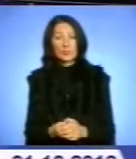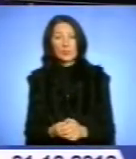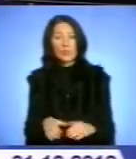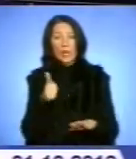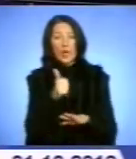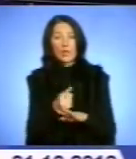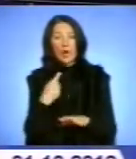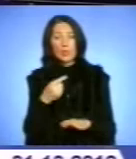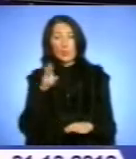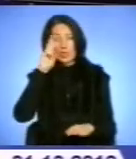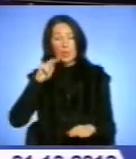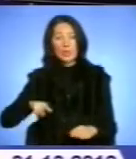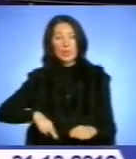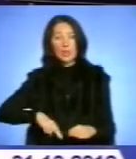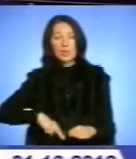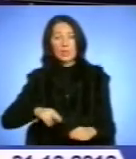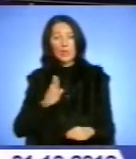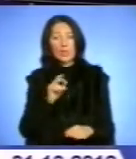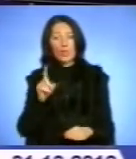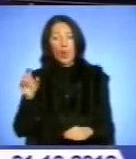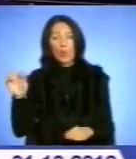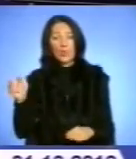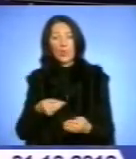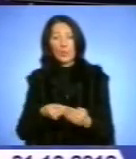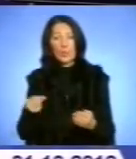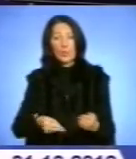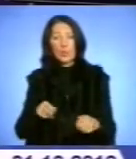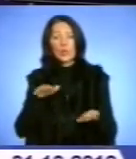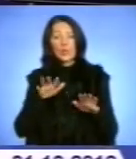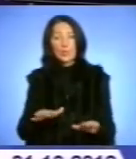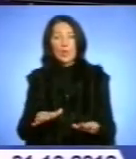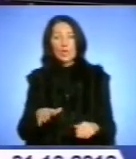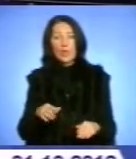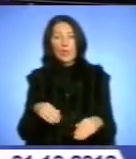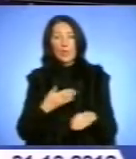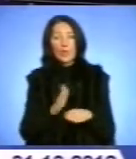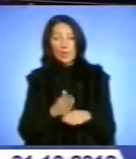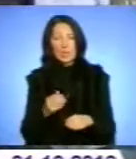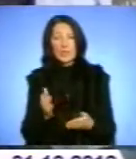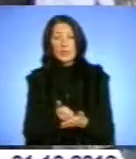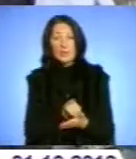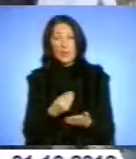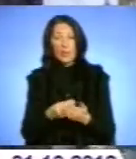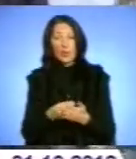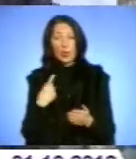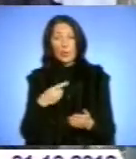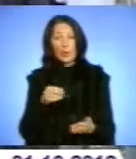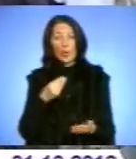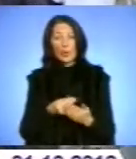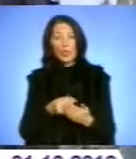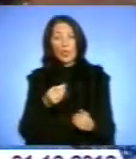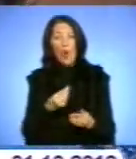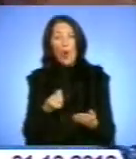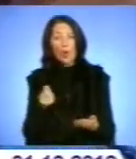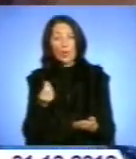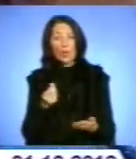Голова обласної державної адміністрації Валентин Хоптян підписав розпорядження про виділення з резервного фонду обласного бюджету коштів у сумі 40